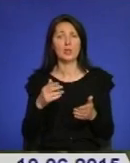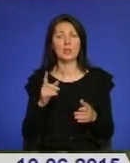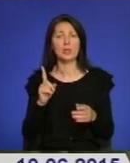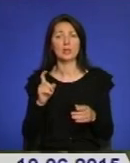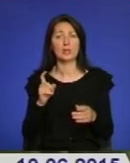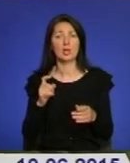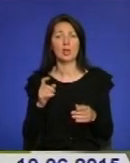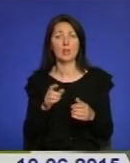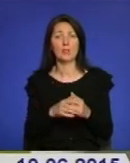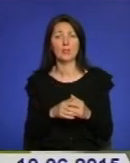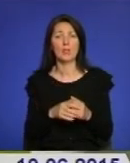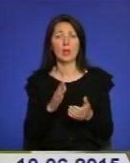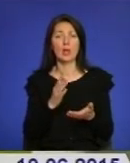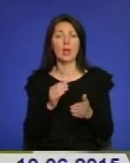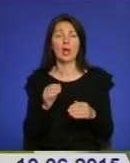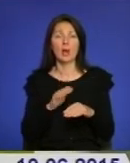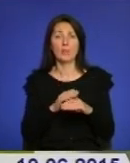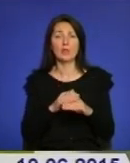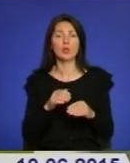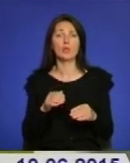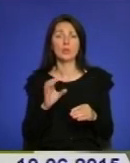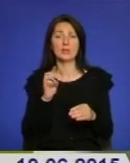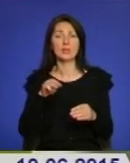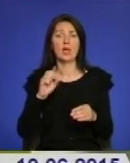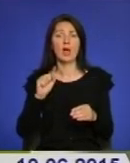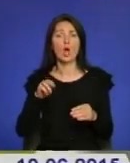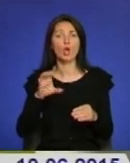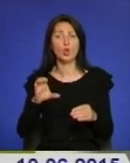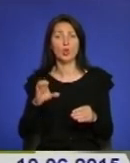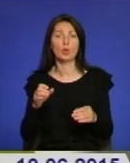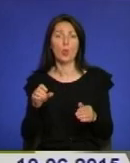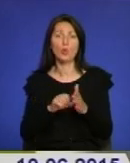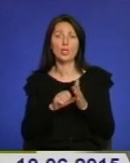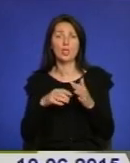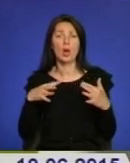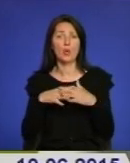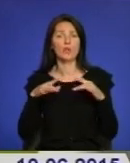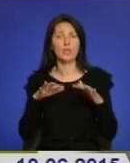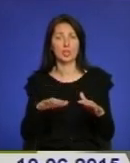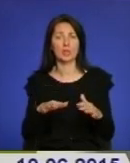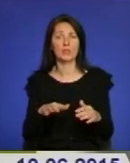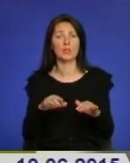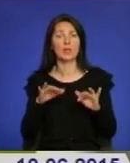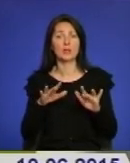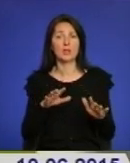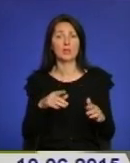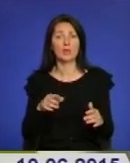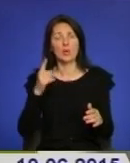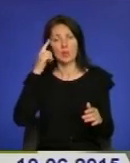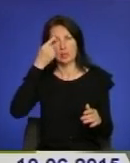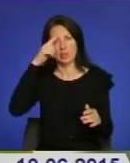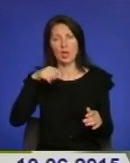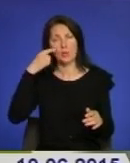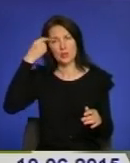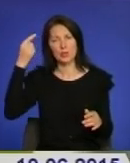139 підтверджених учасників бойових дій. Я думаю, що зараз процес піде далі. Знаю про те, що і психологічно тяжко, і фізично